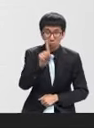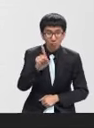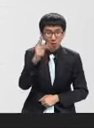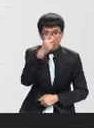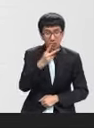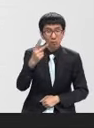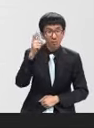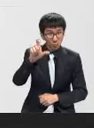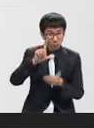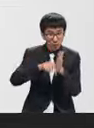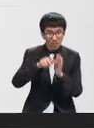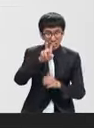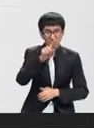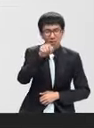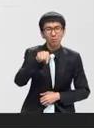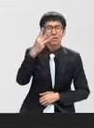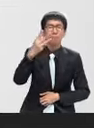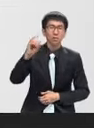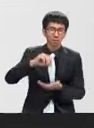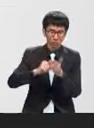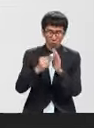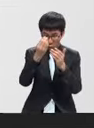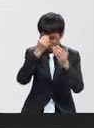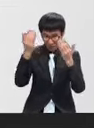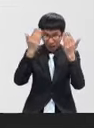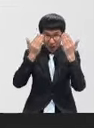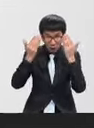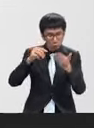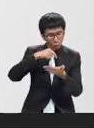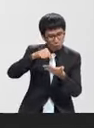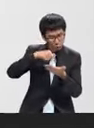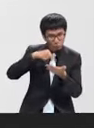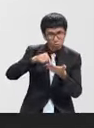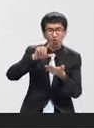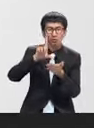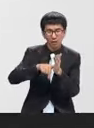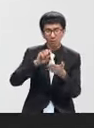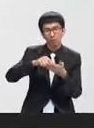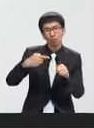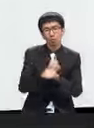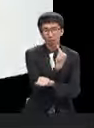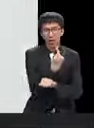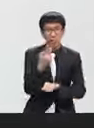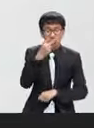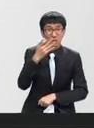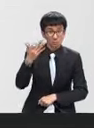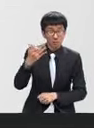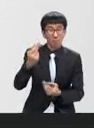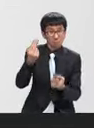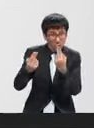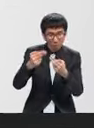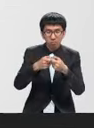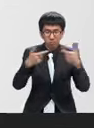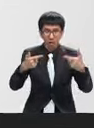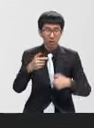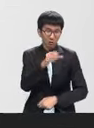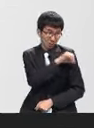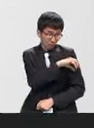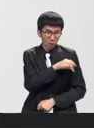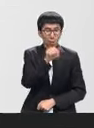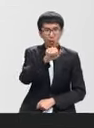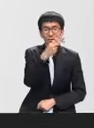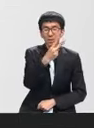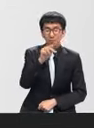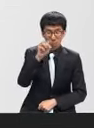벗어났습니다. 2014학년도에 20.9%보다 더 늘어난 수치입니다. 특히 이화여대는 52%,